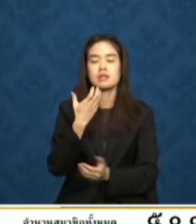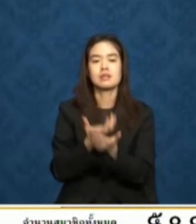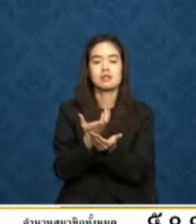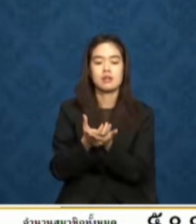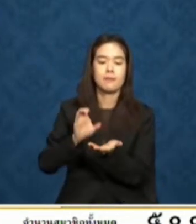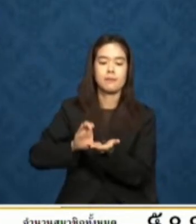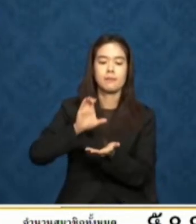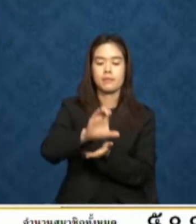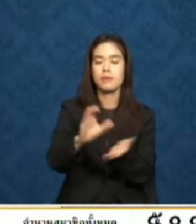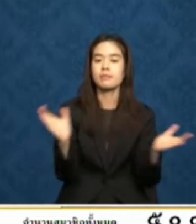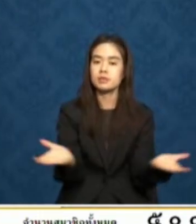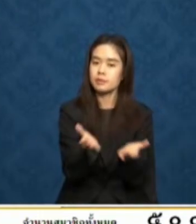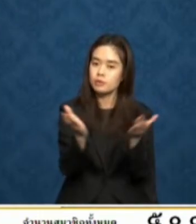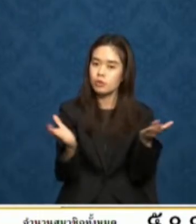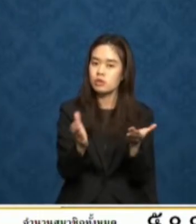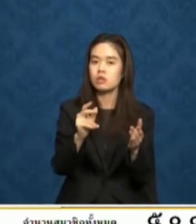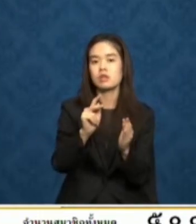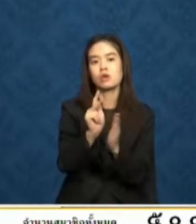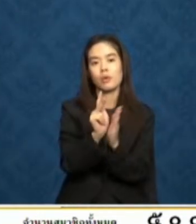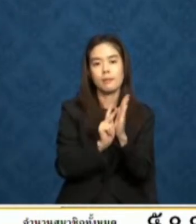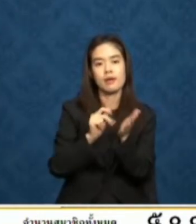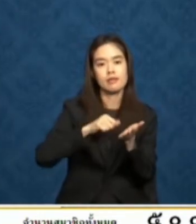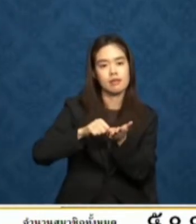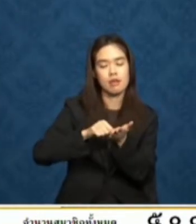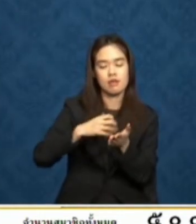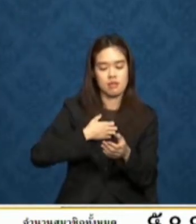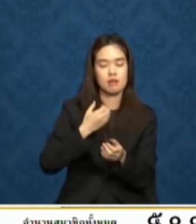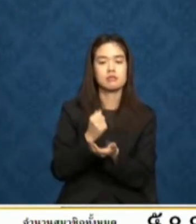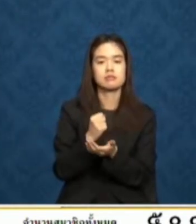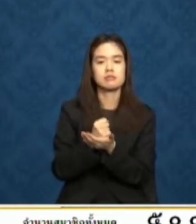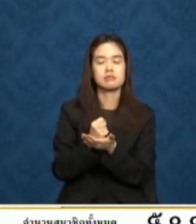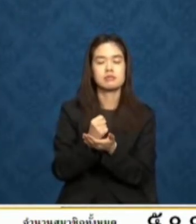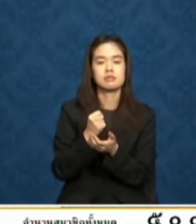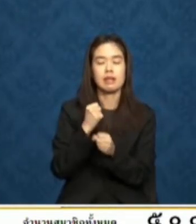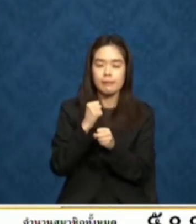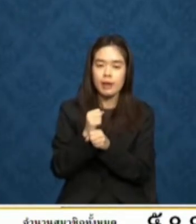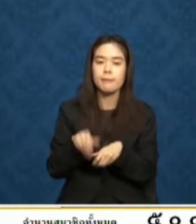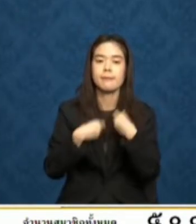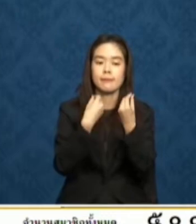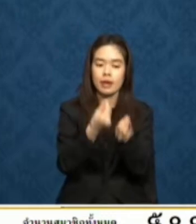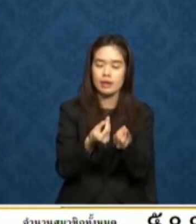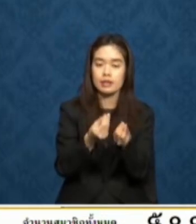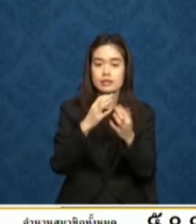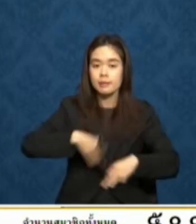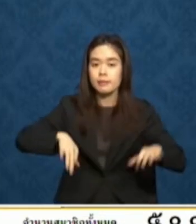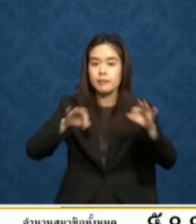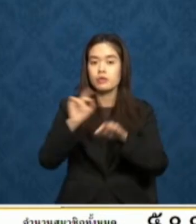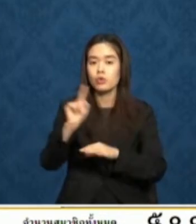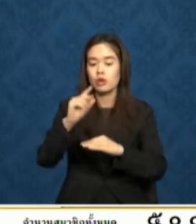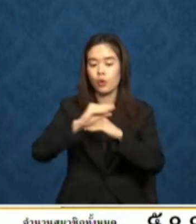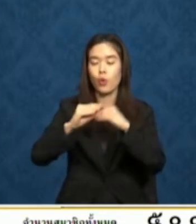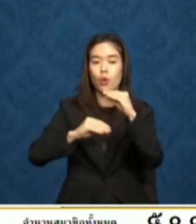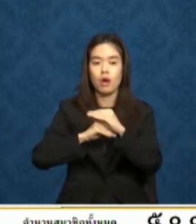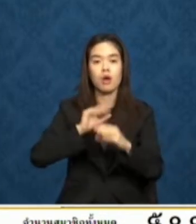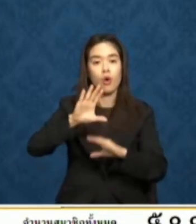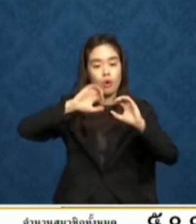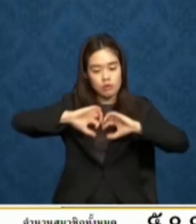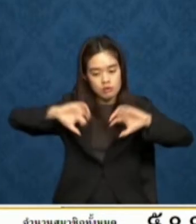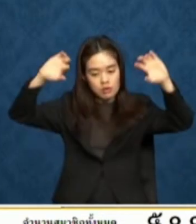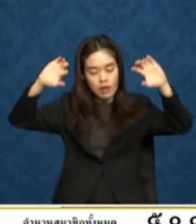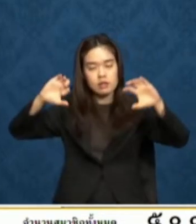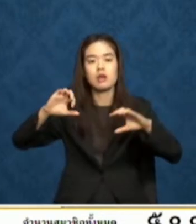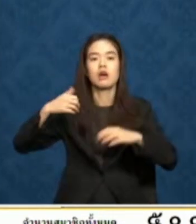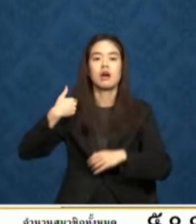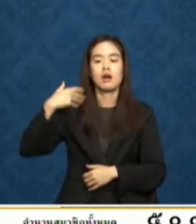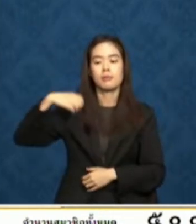กบประมาณในการแก้ไขปัหานี้ให้เพียงพออีปการทสำคญครัก็คือโครงการพัฒนาทั้งของรัสและของเอก